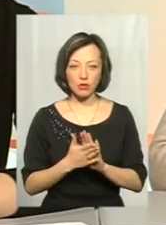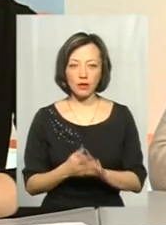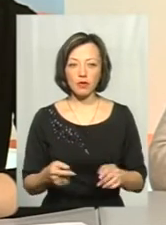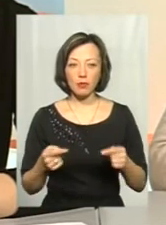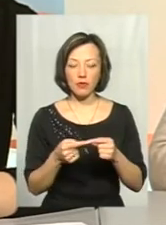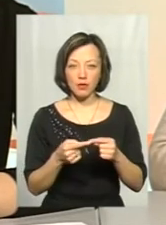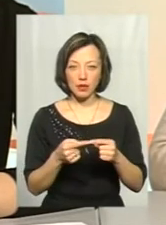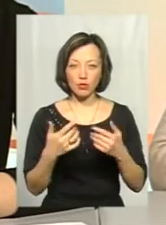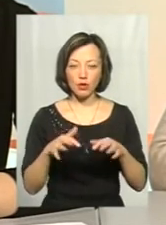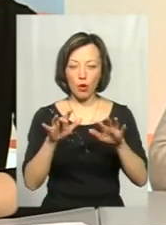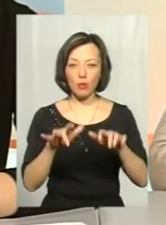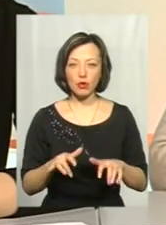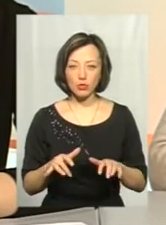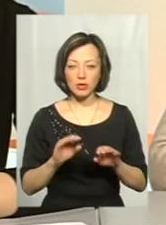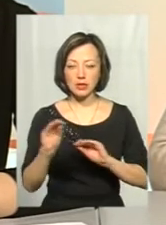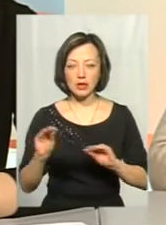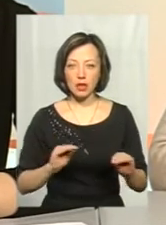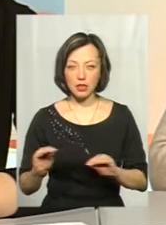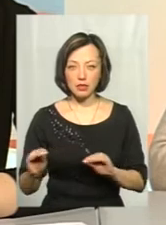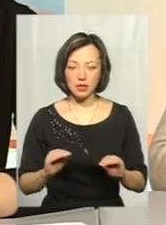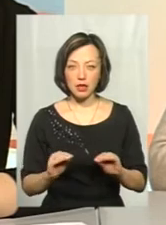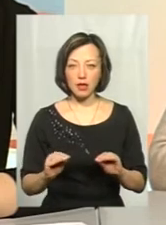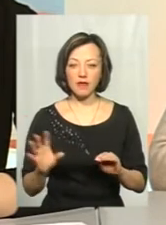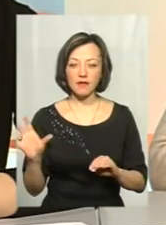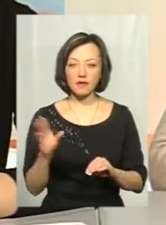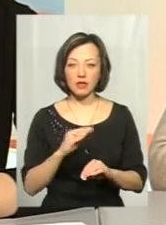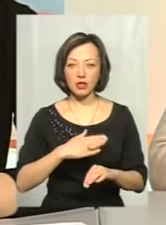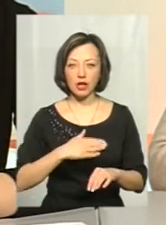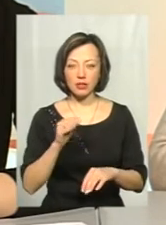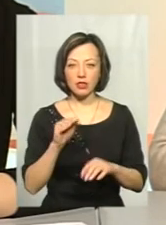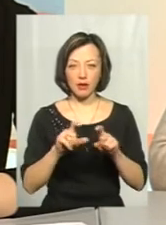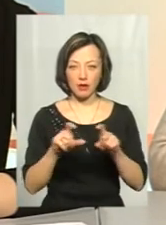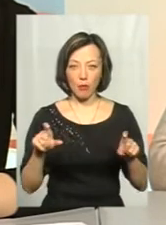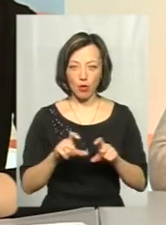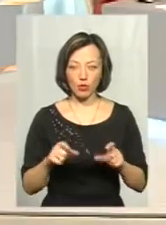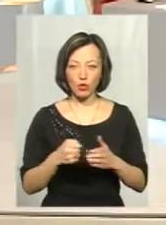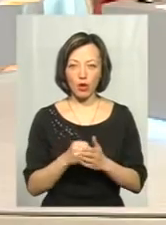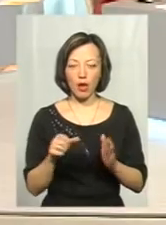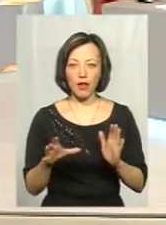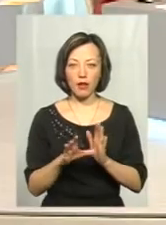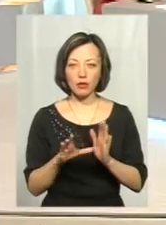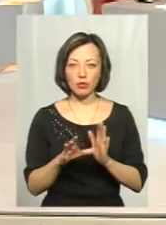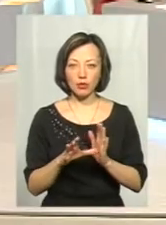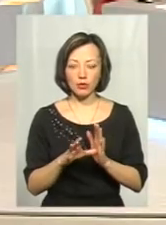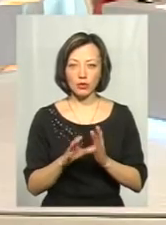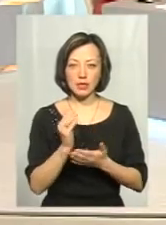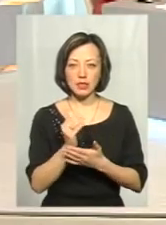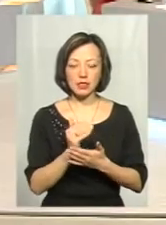пройшла комп'ютеризація, підключення всіх наших амбулаторій до електронної,